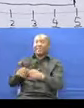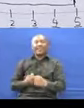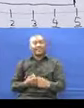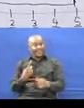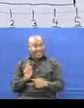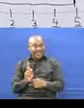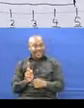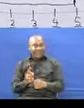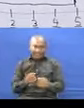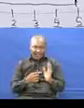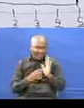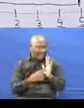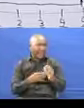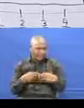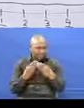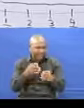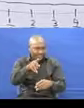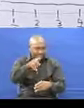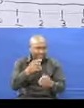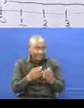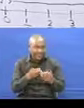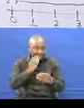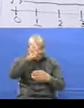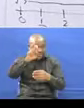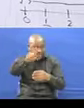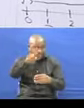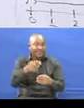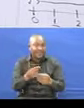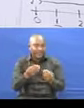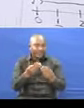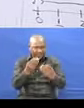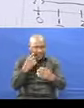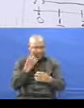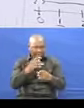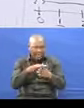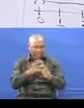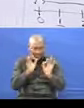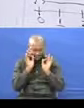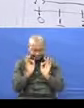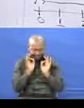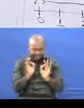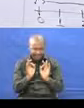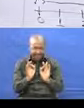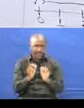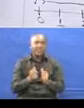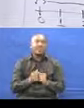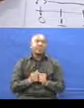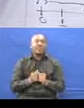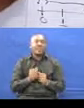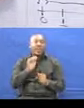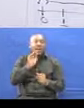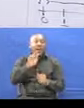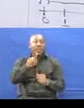mfano sasa, nakupa swali moja ambalo utaona matumizi yake vizuri kabisa. Umeambiwa swali hapa namna hii. Kuna